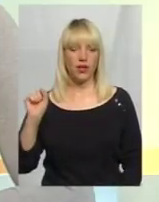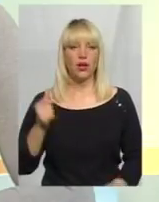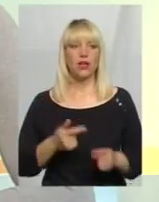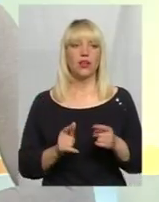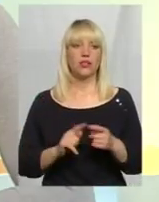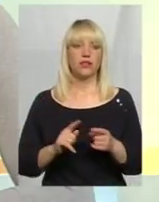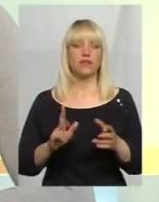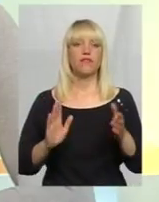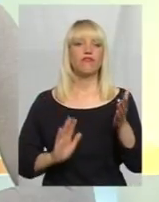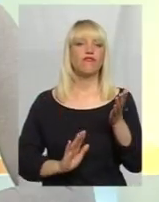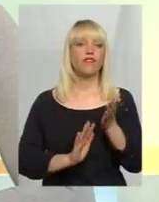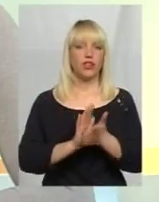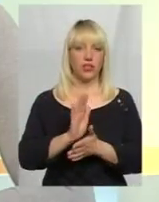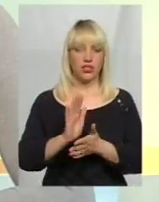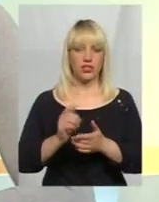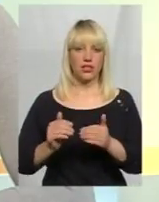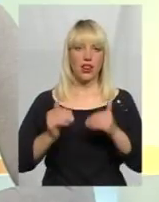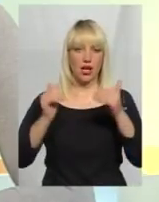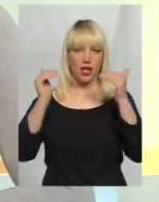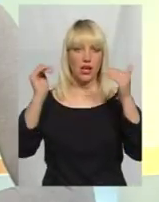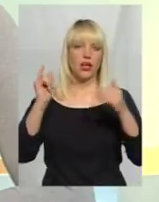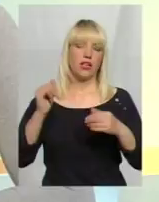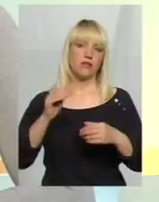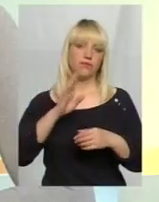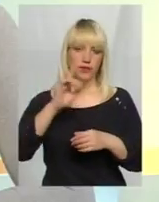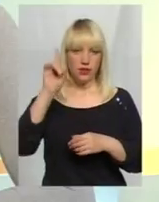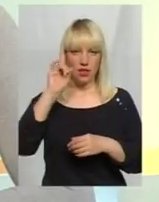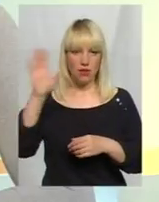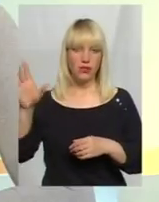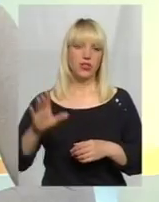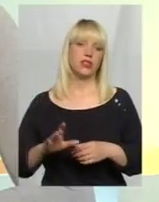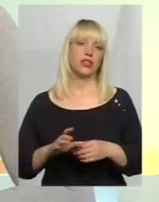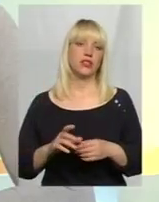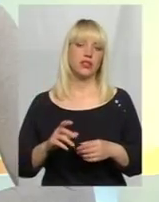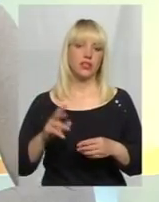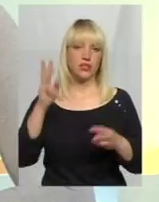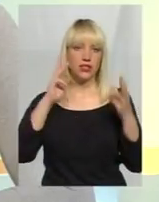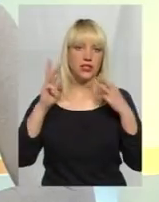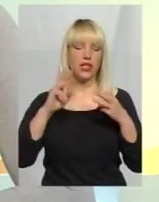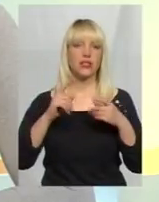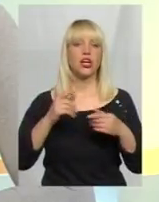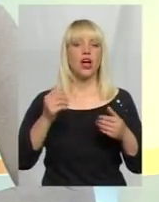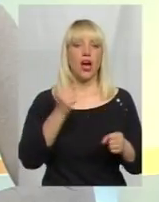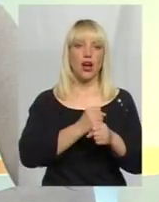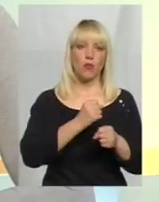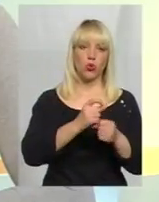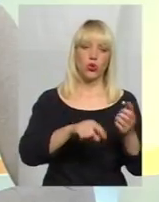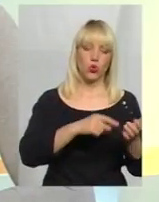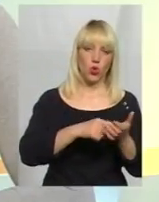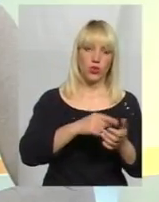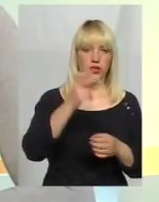это очень знаменитый дизайнер. Она работает в основном в Киеве, хотя живет в городе Хмельницком. Игорь